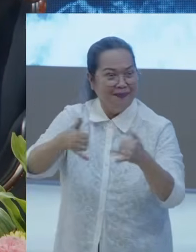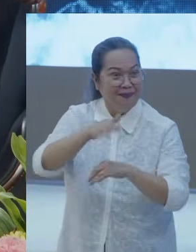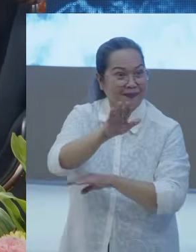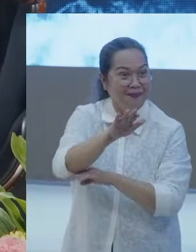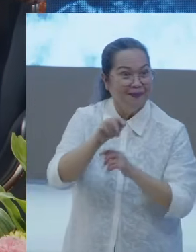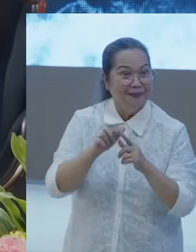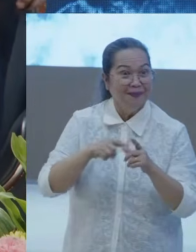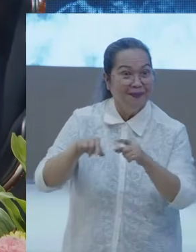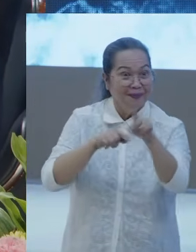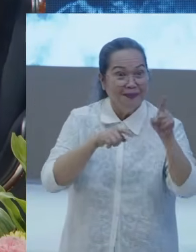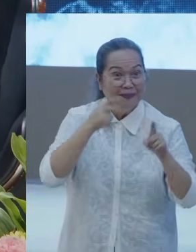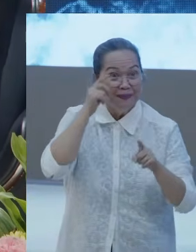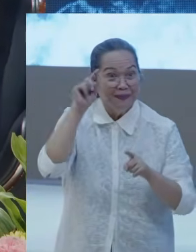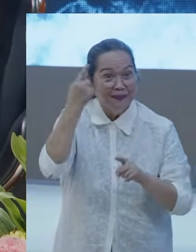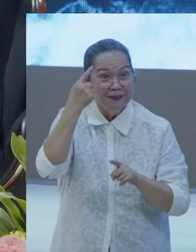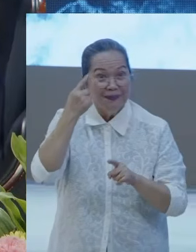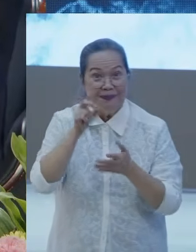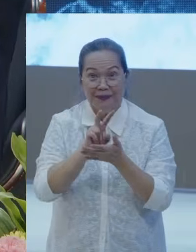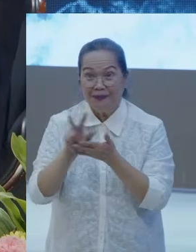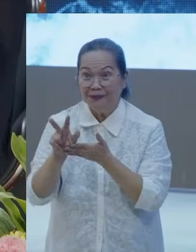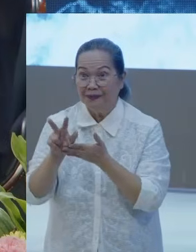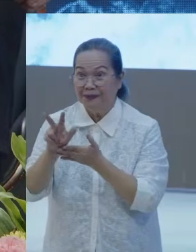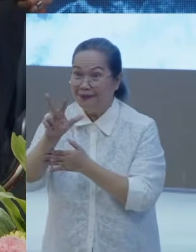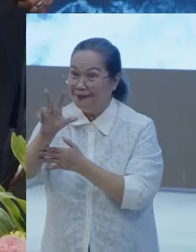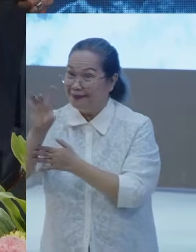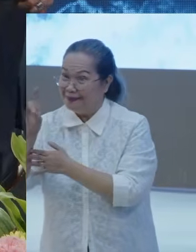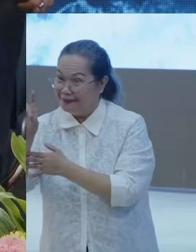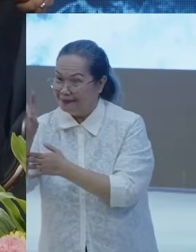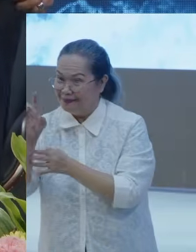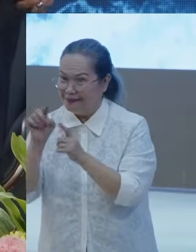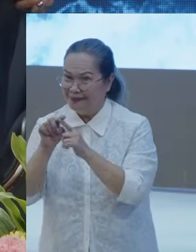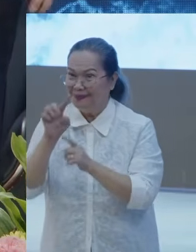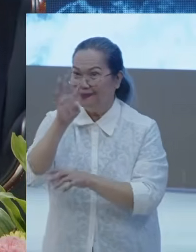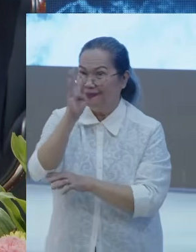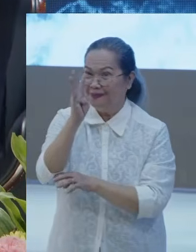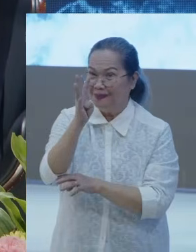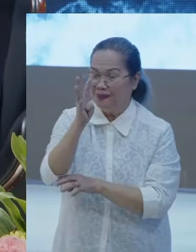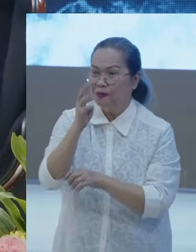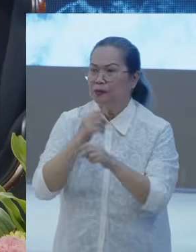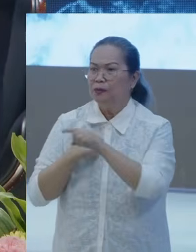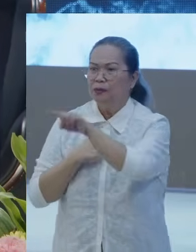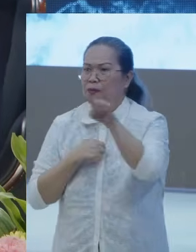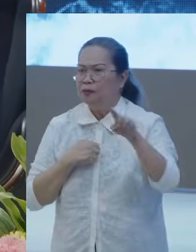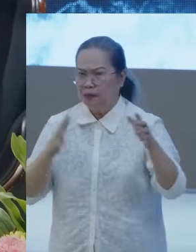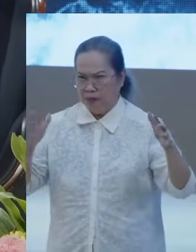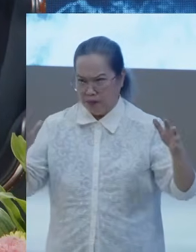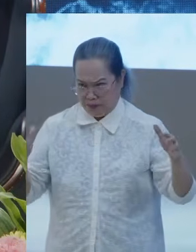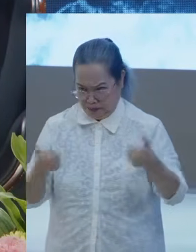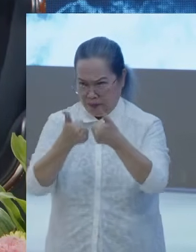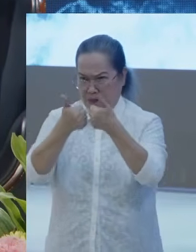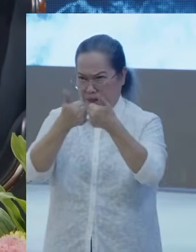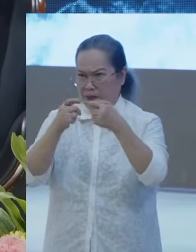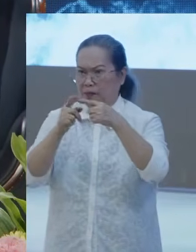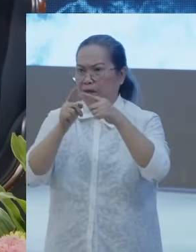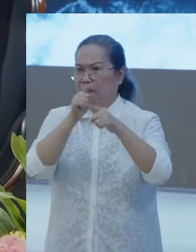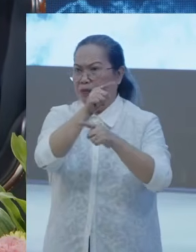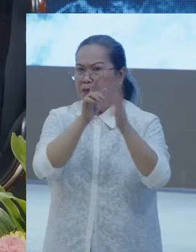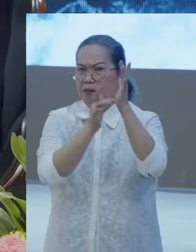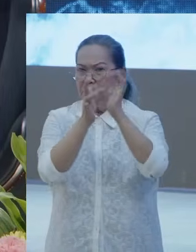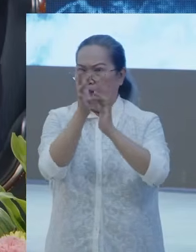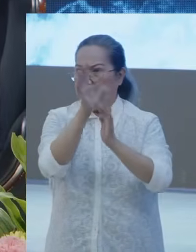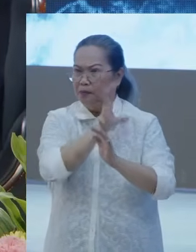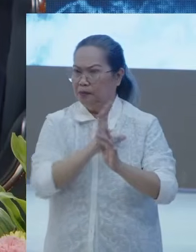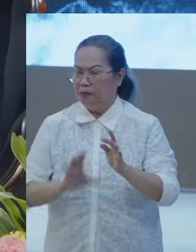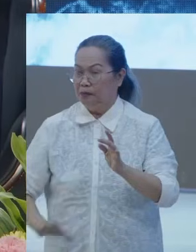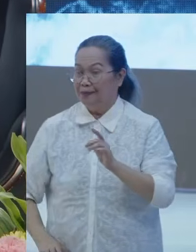natin makikita sa verses 38 hanggang 40 ay ang hamon kay Jesus. Tama